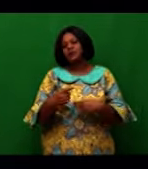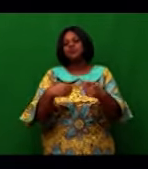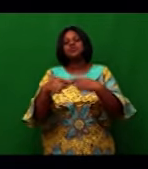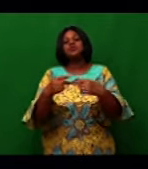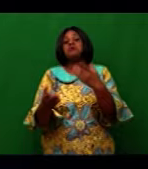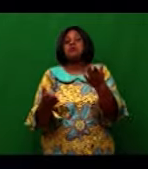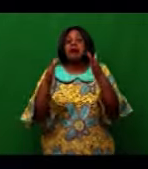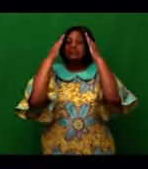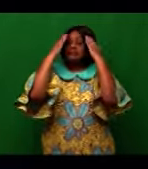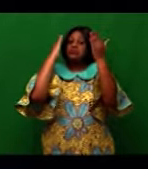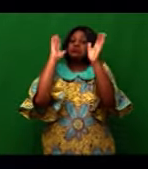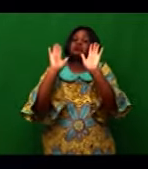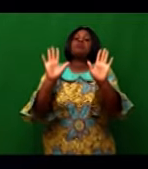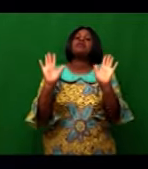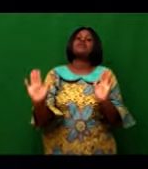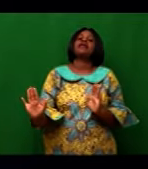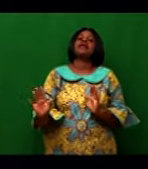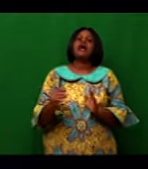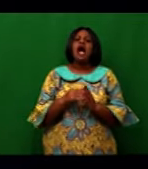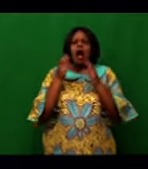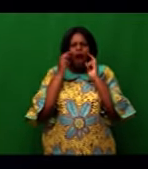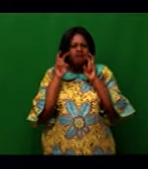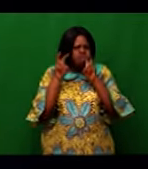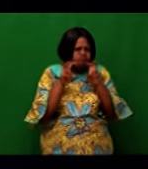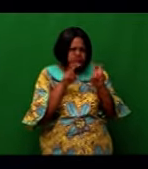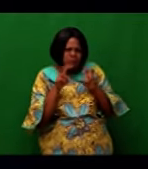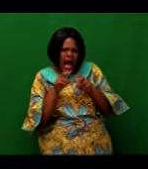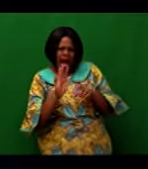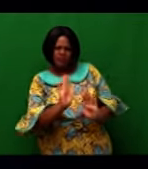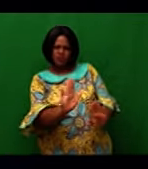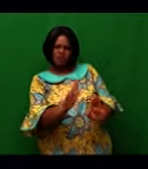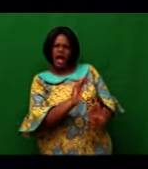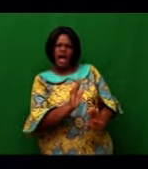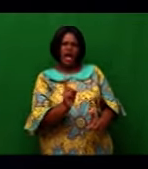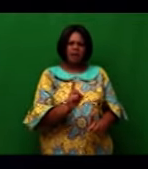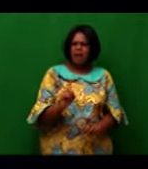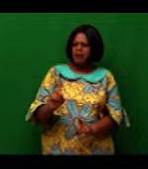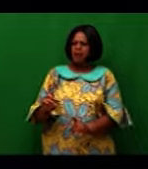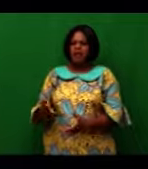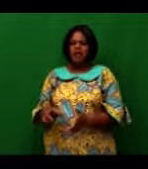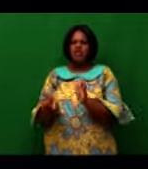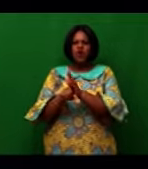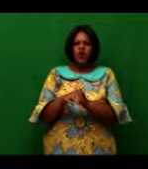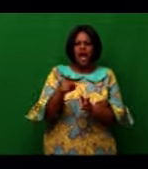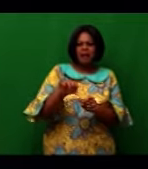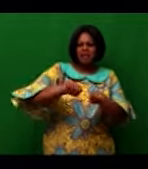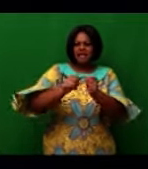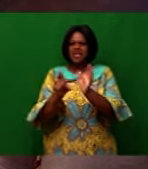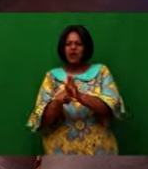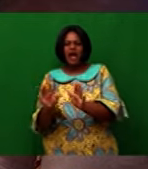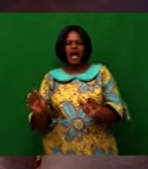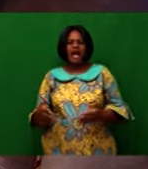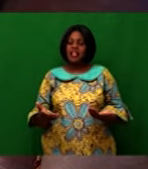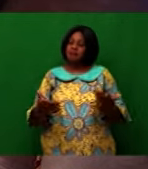pane here achazoita yatingati monitoring kana kuti ongororo yekunoti apa maakukanganisa mutemo webarika apa